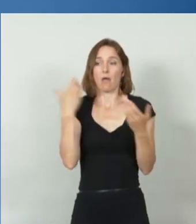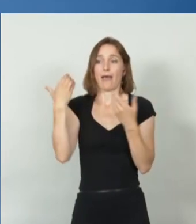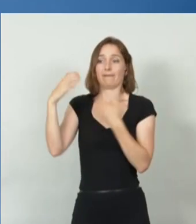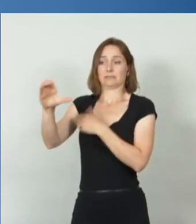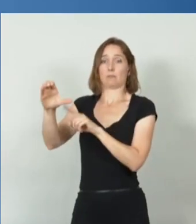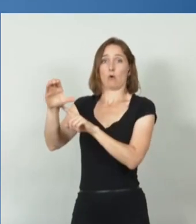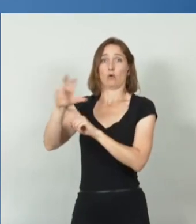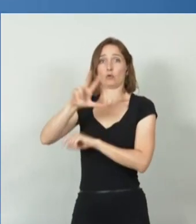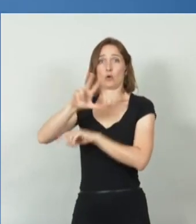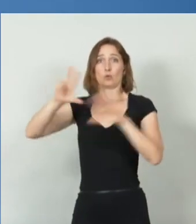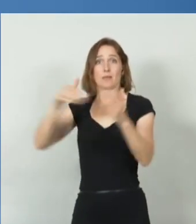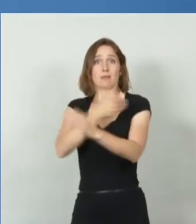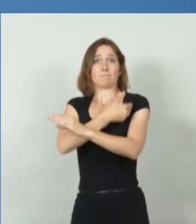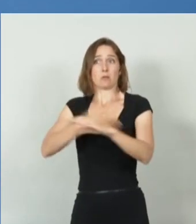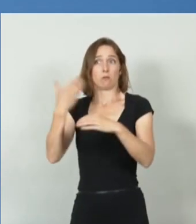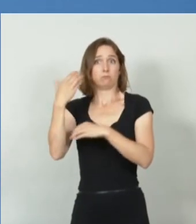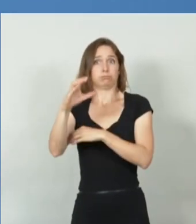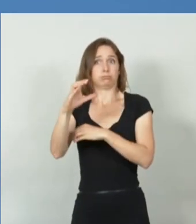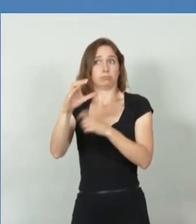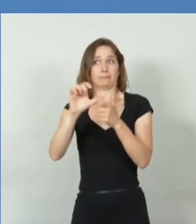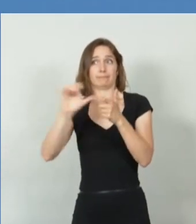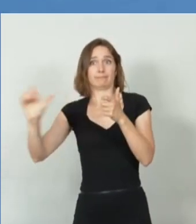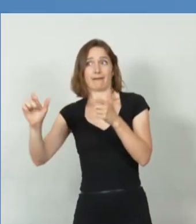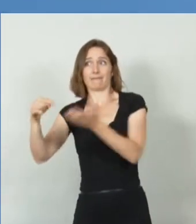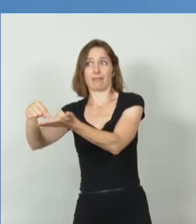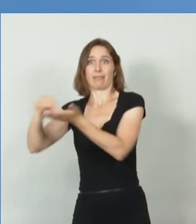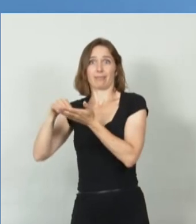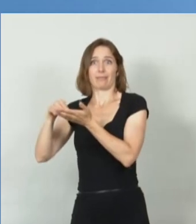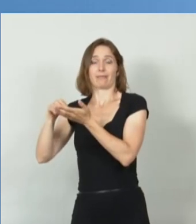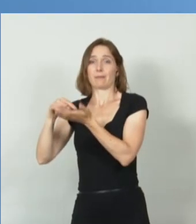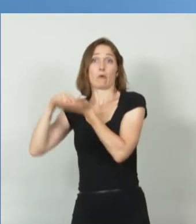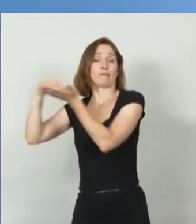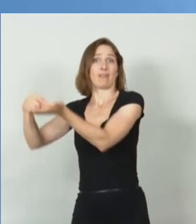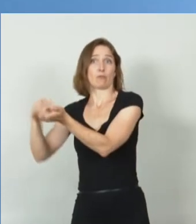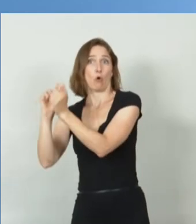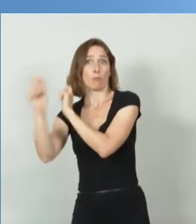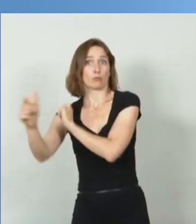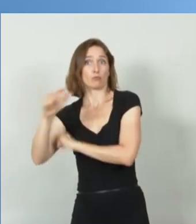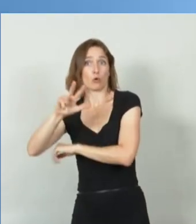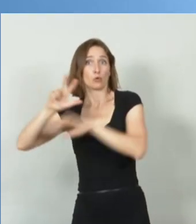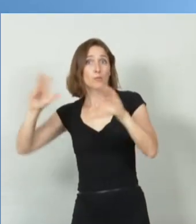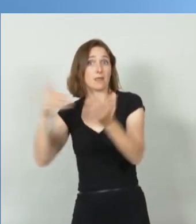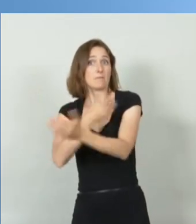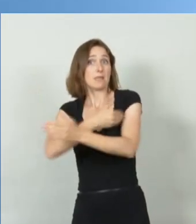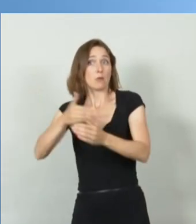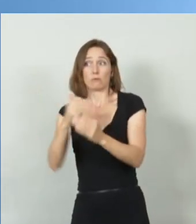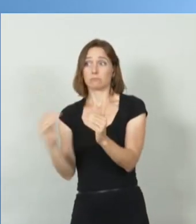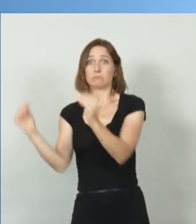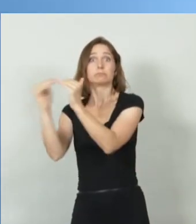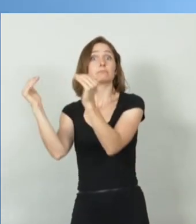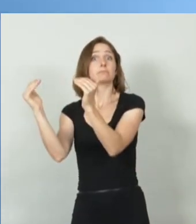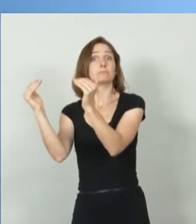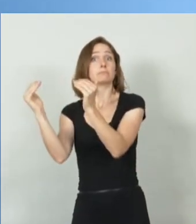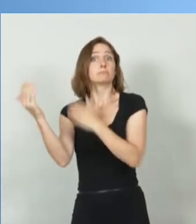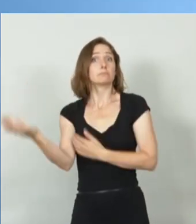38 millions que pour rembourser les dettes 32 millions autre démonstration de l'équation dans laquelle vous avez